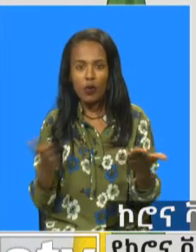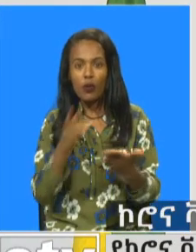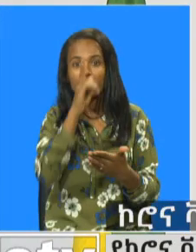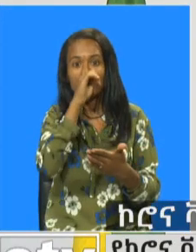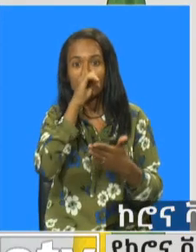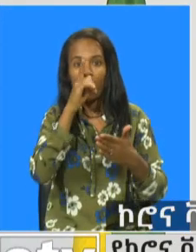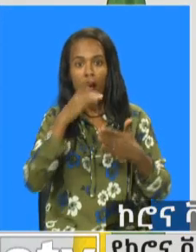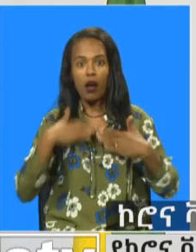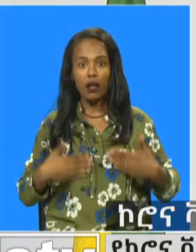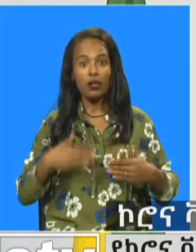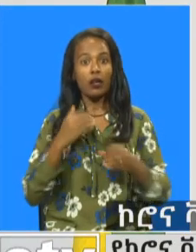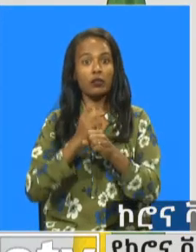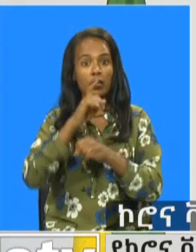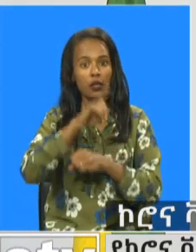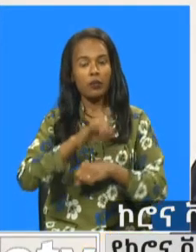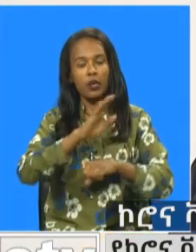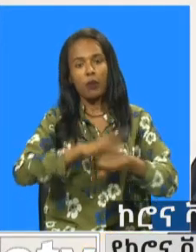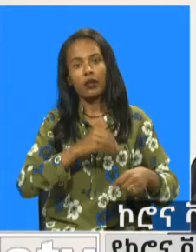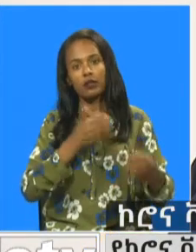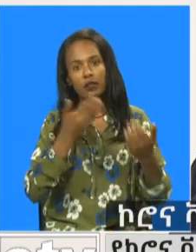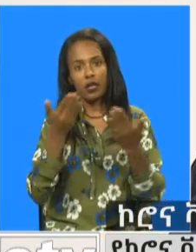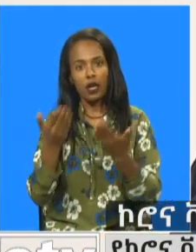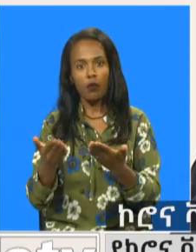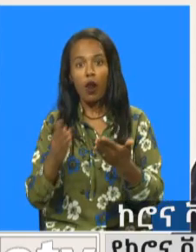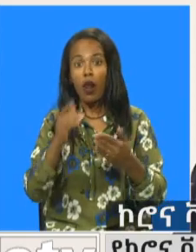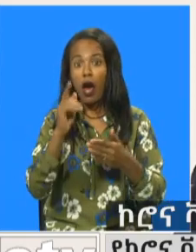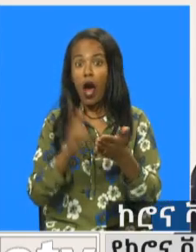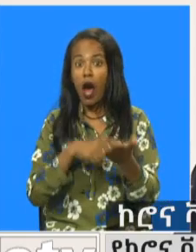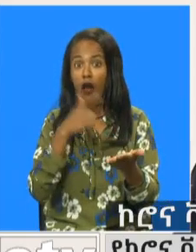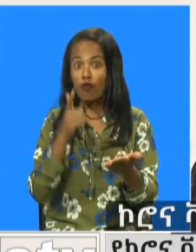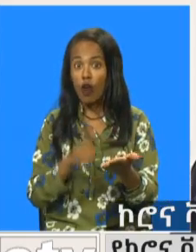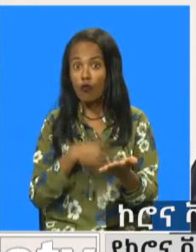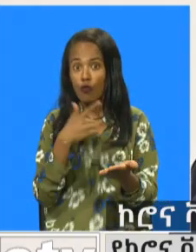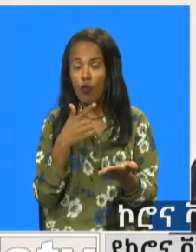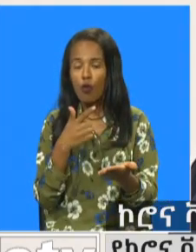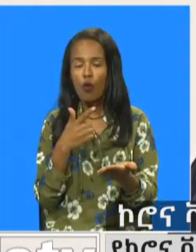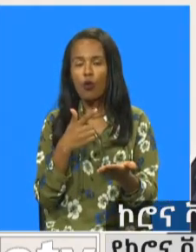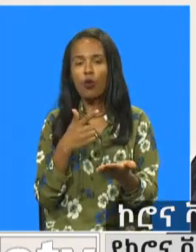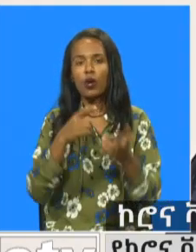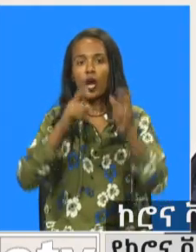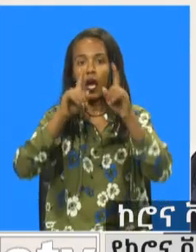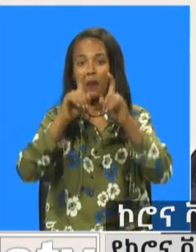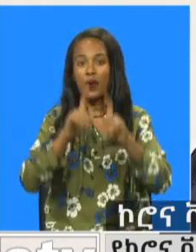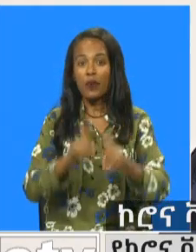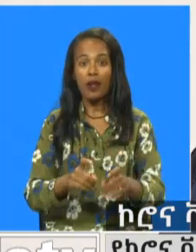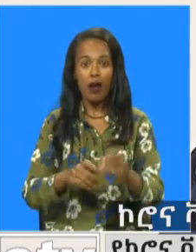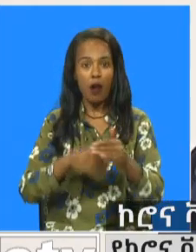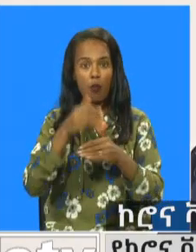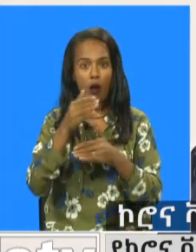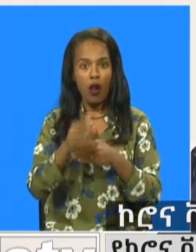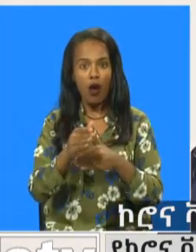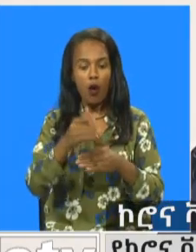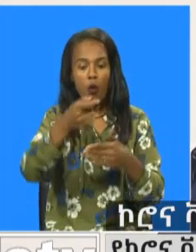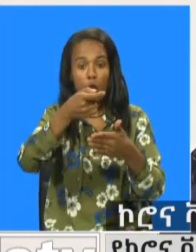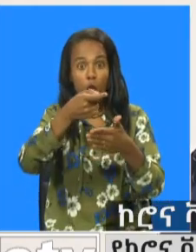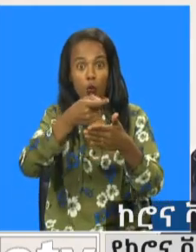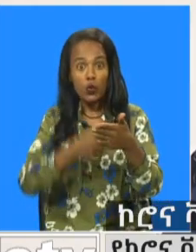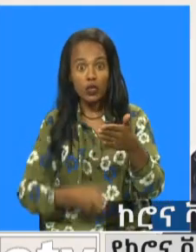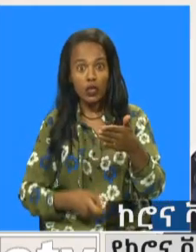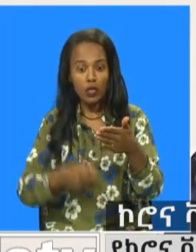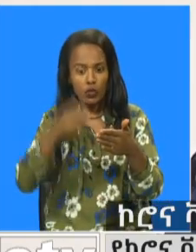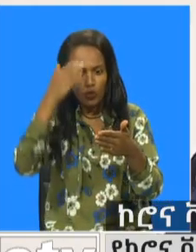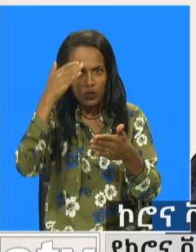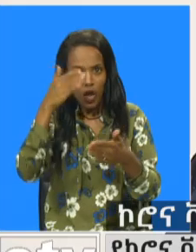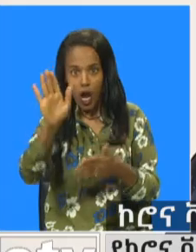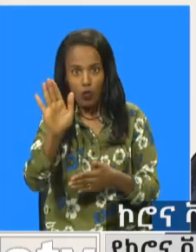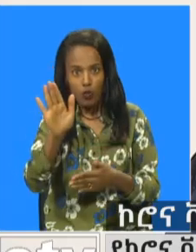ጋር ሊሰራ እንደሚገባ ጥሪ ቀርቧል። አልፎ አልፎ ከምርመራ በኋላ ውጤታቸውን